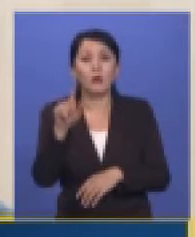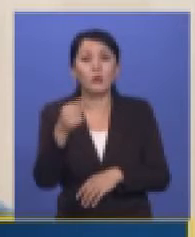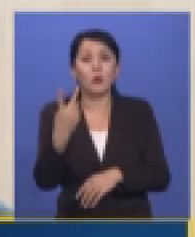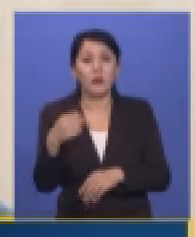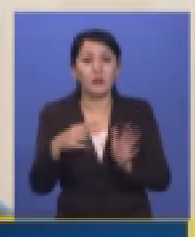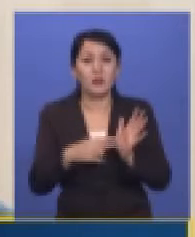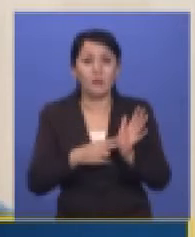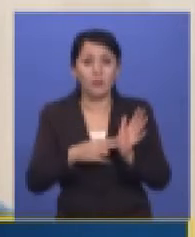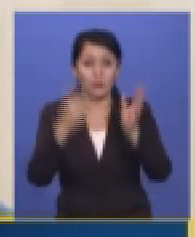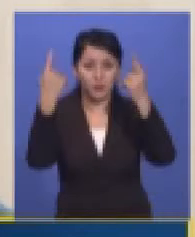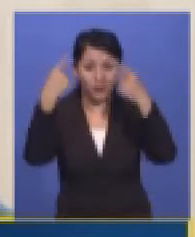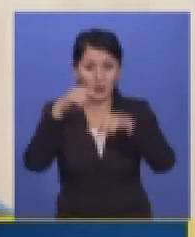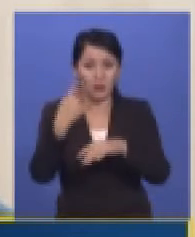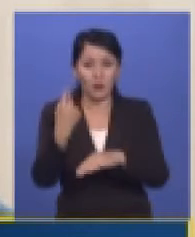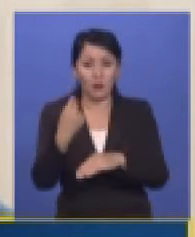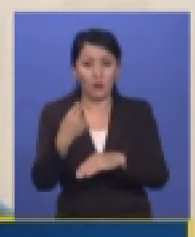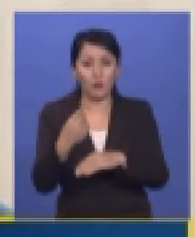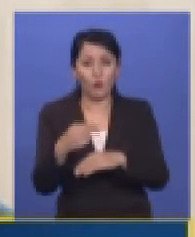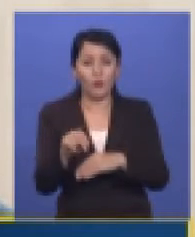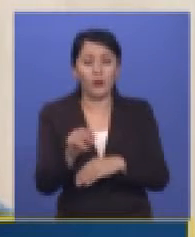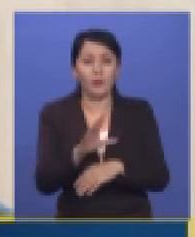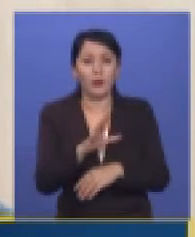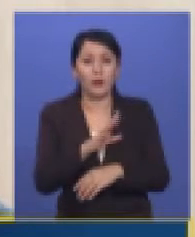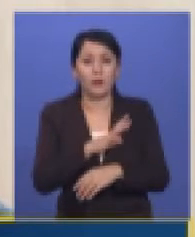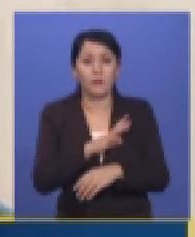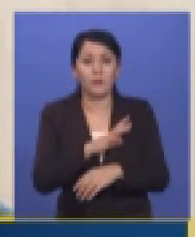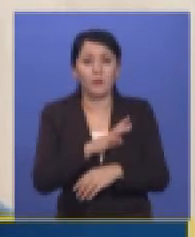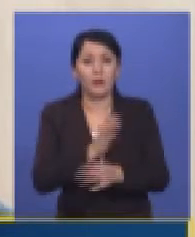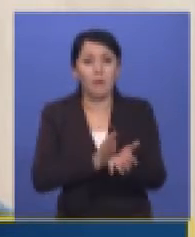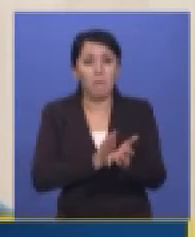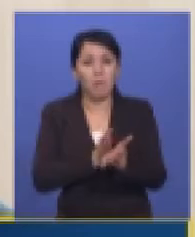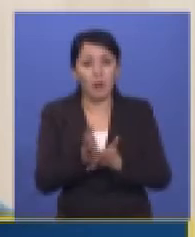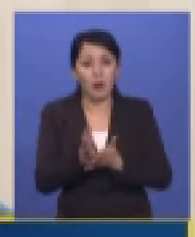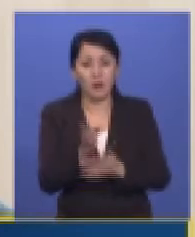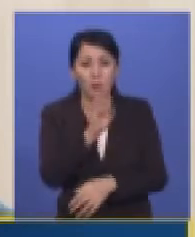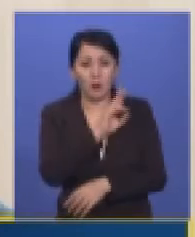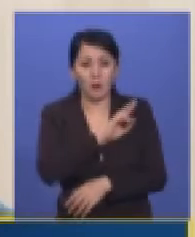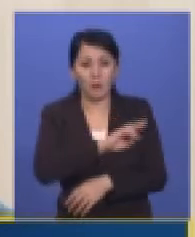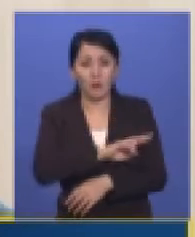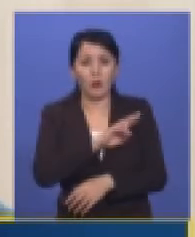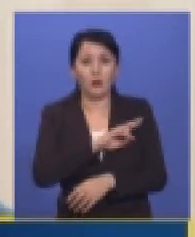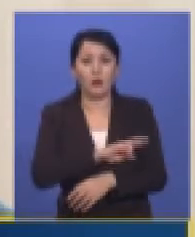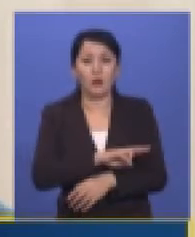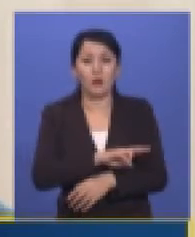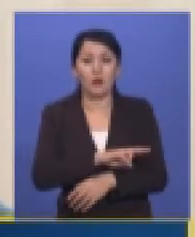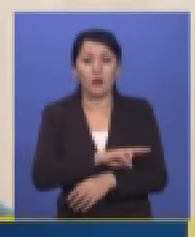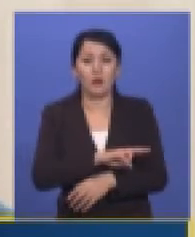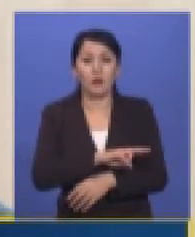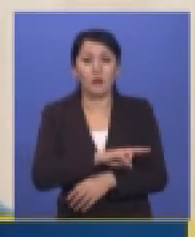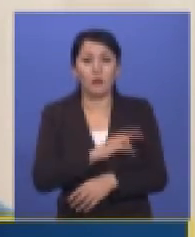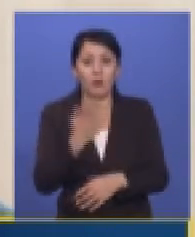127 техника сатып алған. Ол да кәдімгі де осы бағыттағы атқаратын жұмыстарына бір жақсы